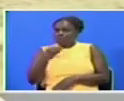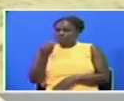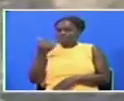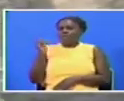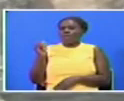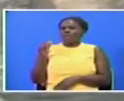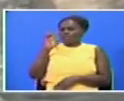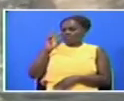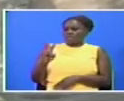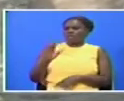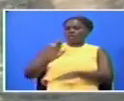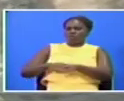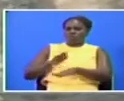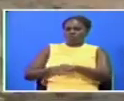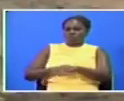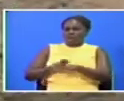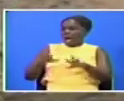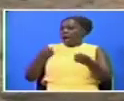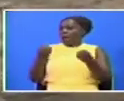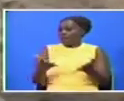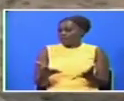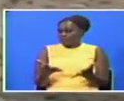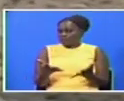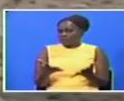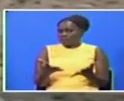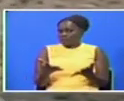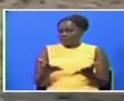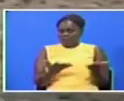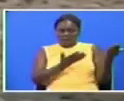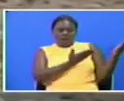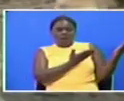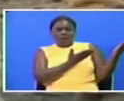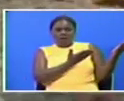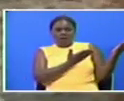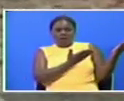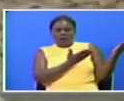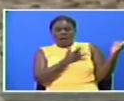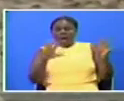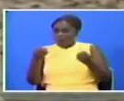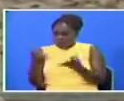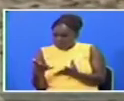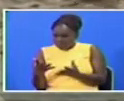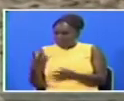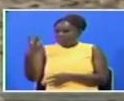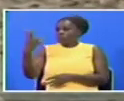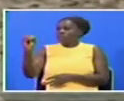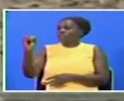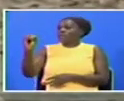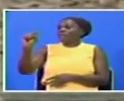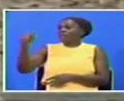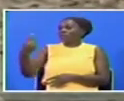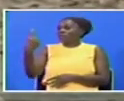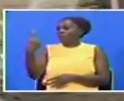such a good thing to see. Inawagharimu wahisani kama Tiju Aziz na Fazila Mubarak takriban shilingi 20,000 kila